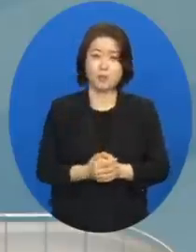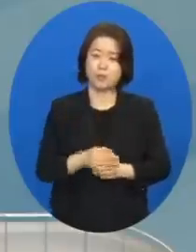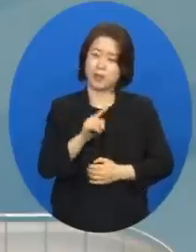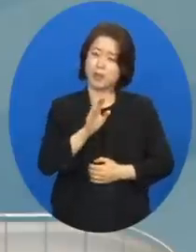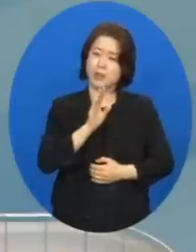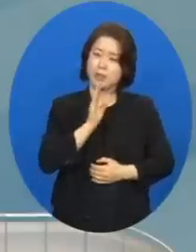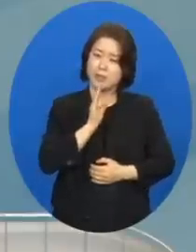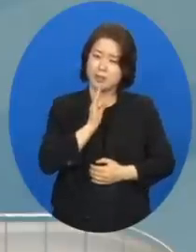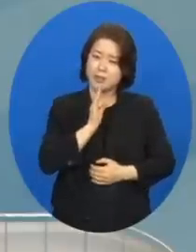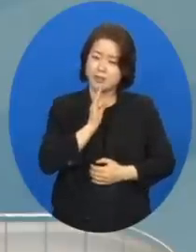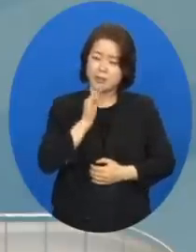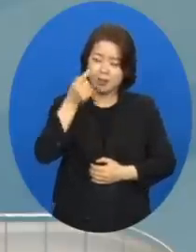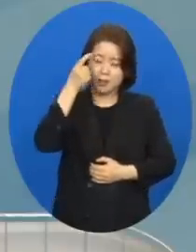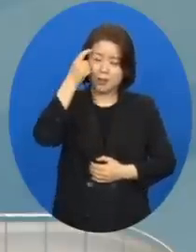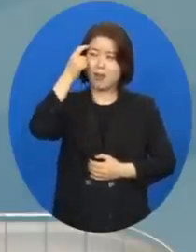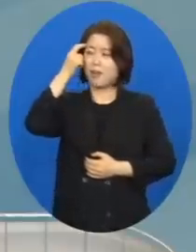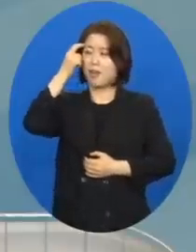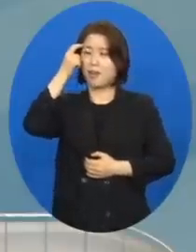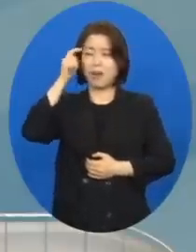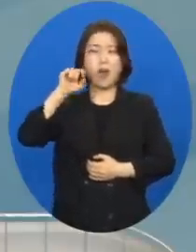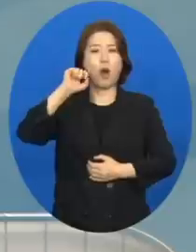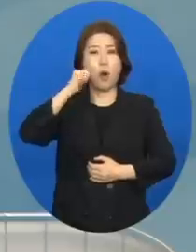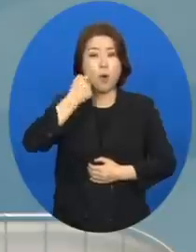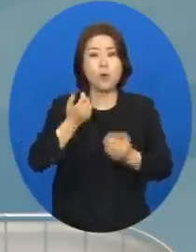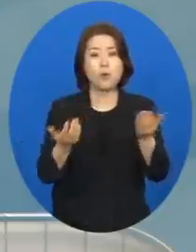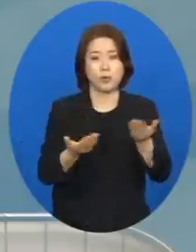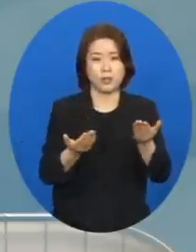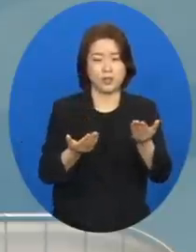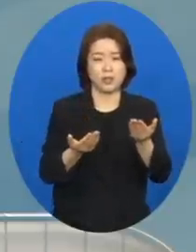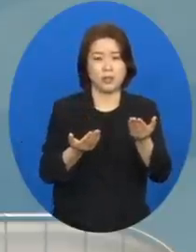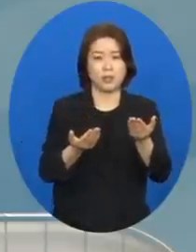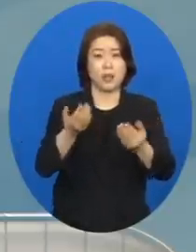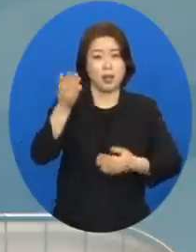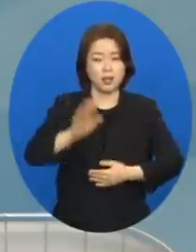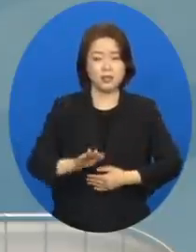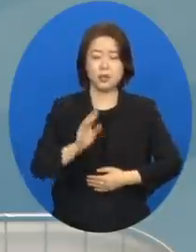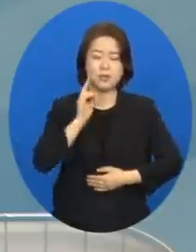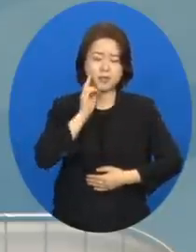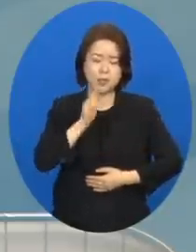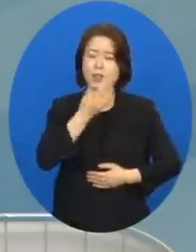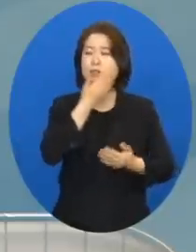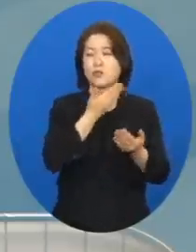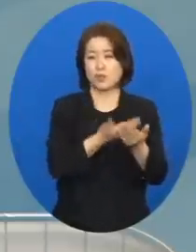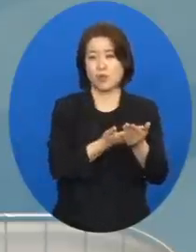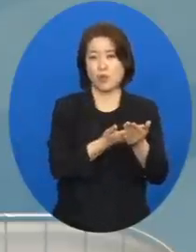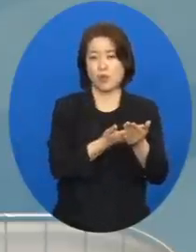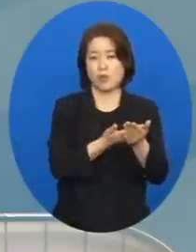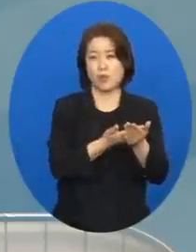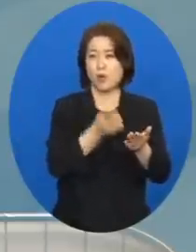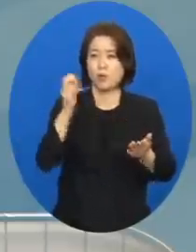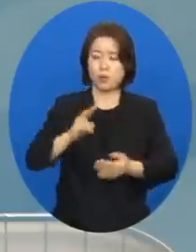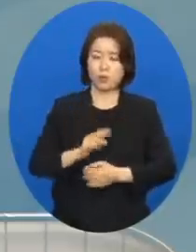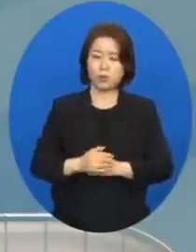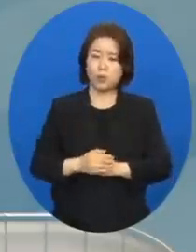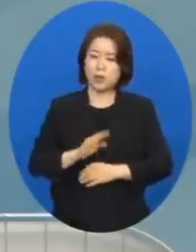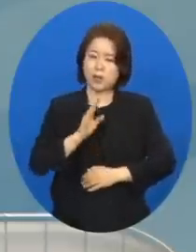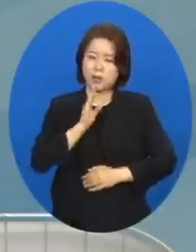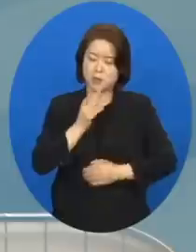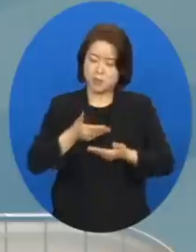사실을 깨닫는 것이 굉장히 어려운 일이고 대단히 중요하고 또 아주 심각한